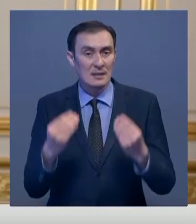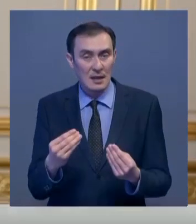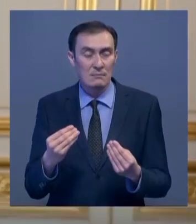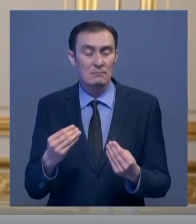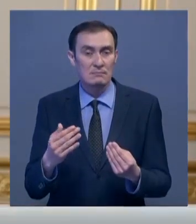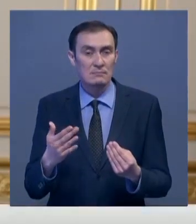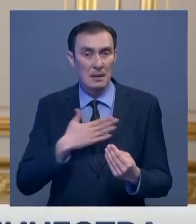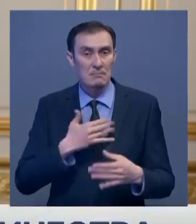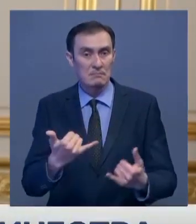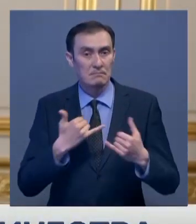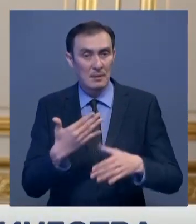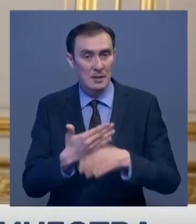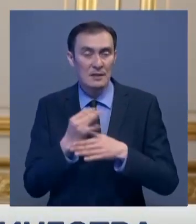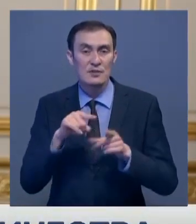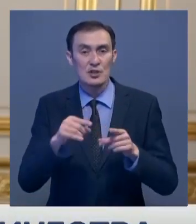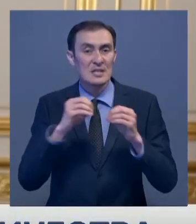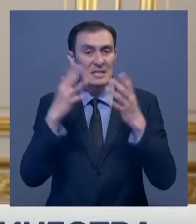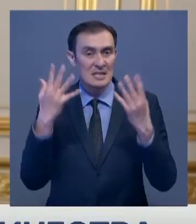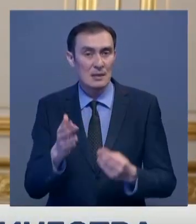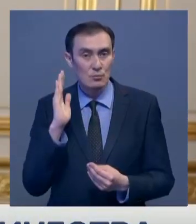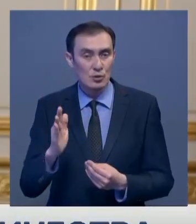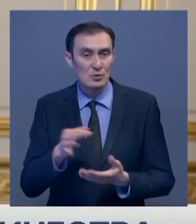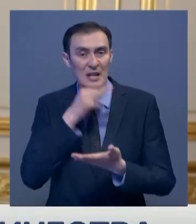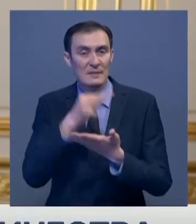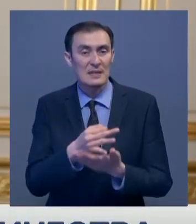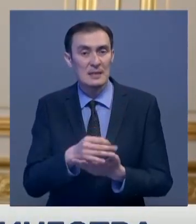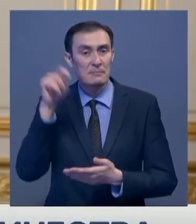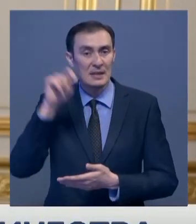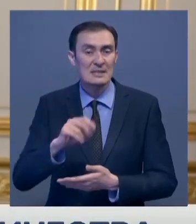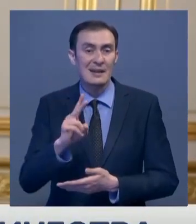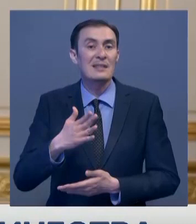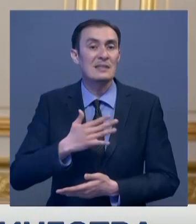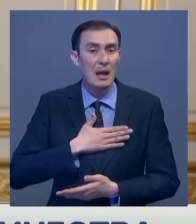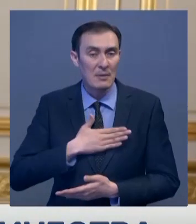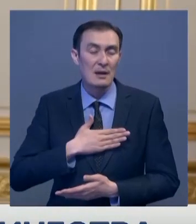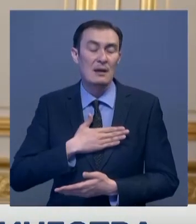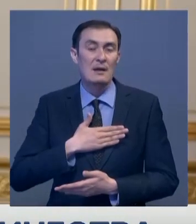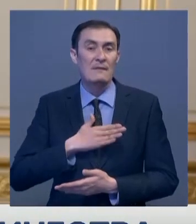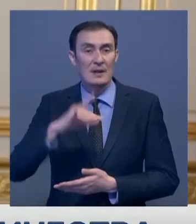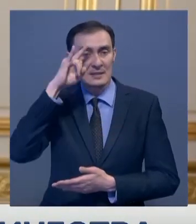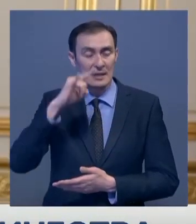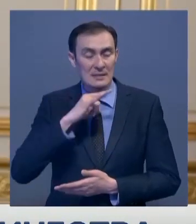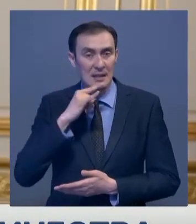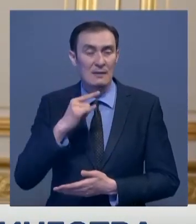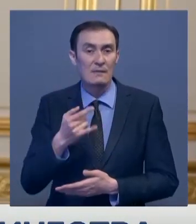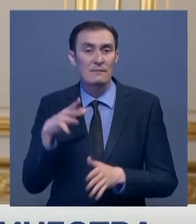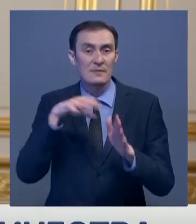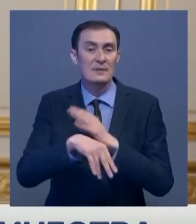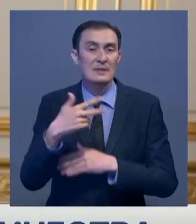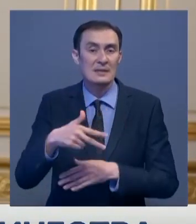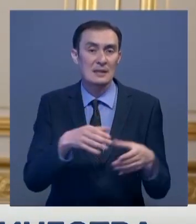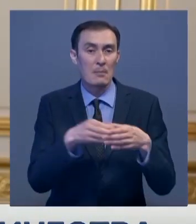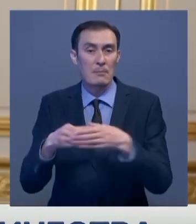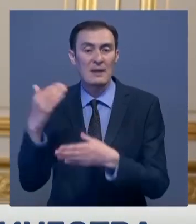поддержали, и уже через 10 дней состоится ответный визит к французской делегации. В составе 30 компаний